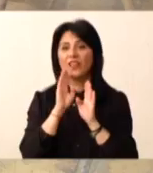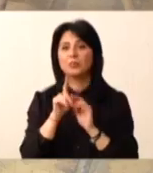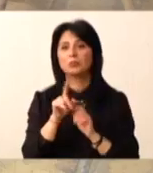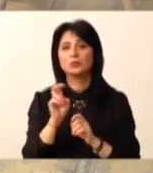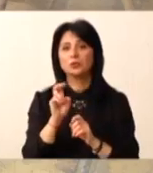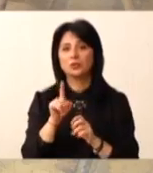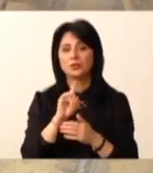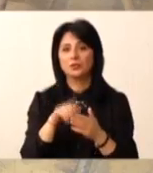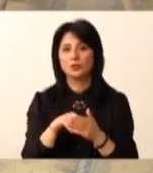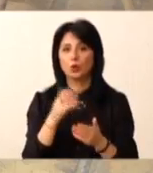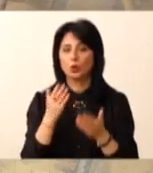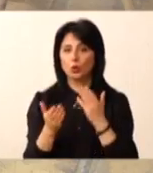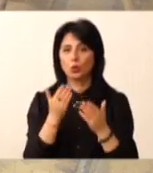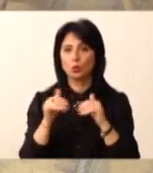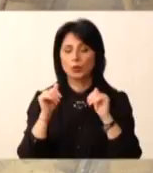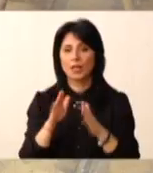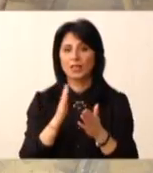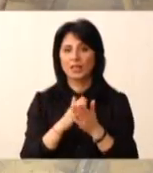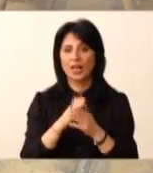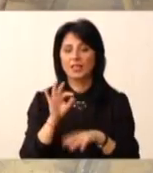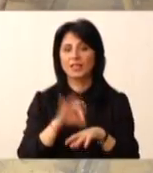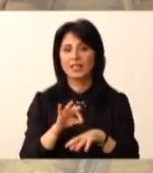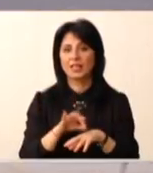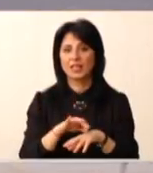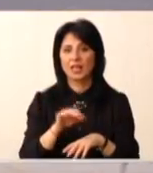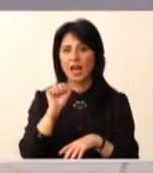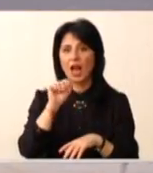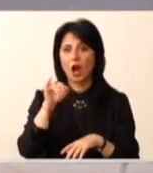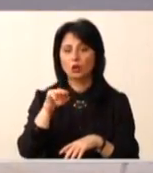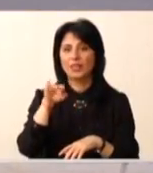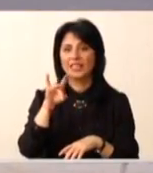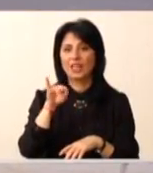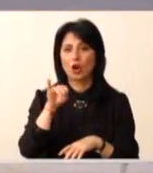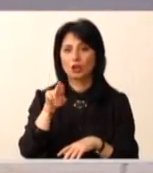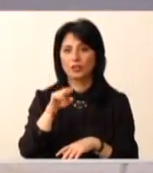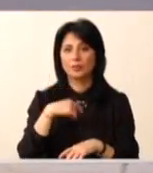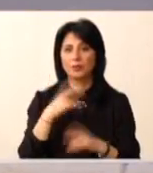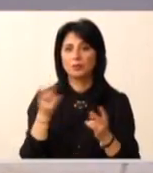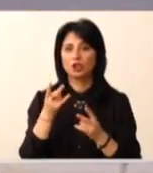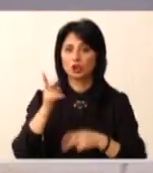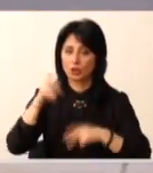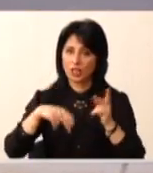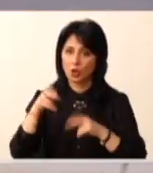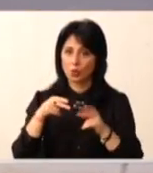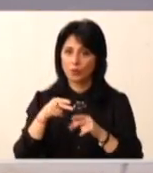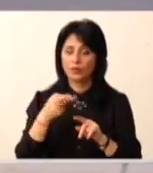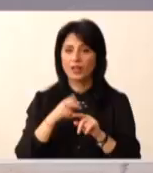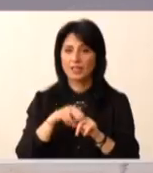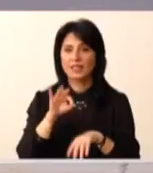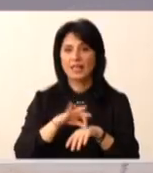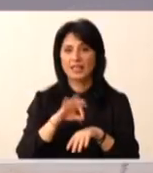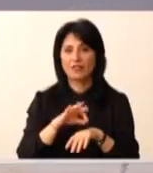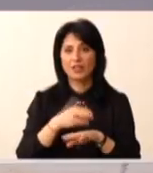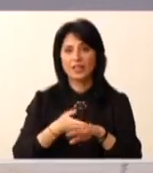მოხმარებლები. როგორც ესეთი. თუ დადგენილი არის დიაგნოზი აუტოიმუნური თიროიდიტი და მჭირდება ქირურგიული ჩარევა. ეს